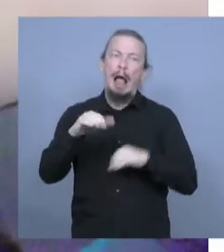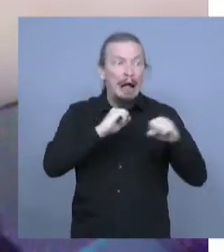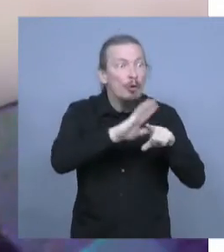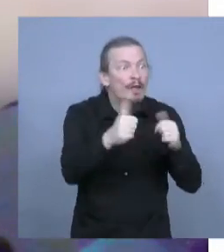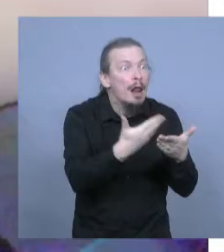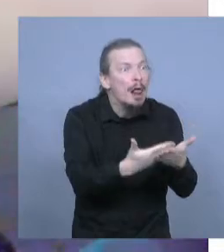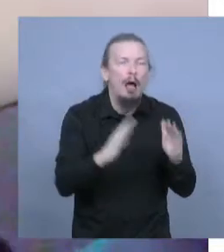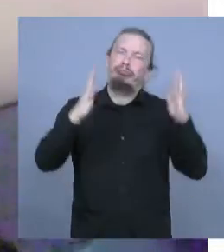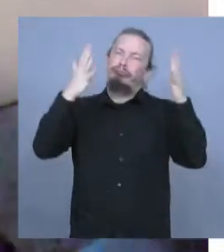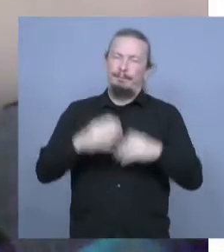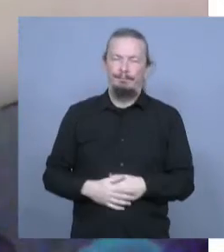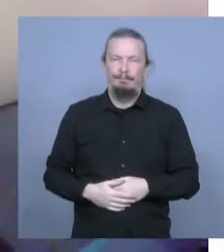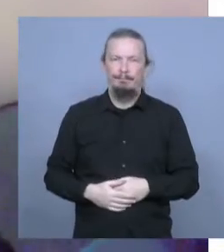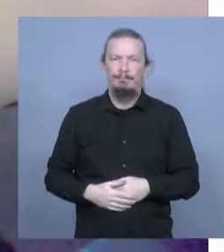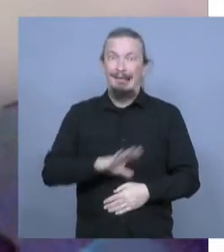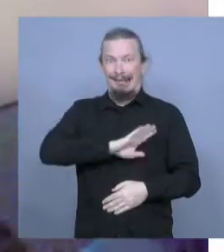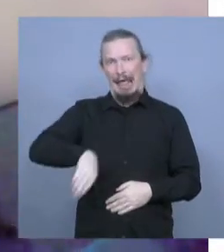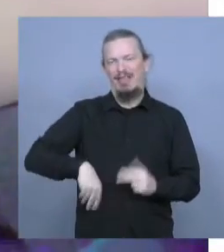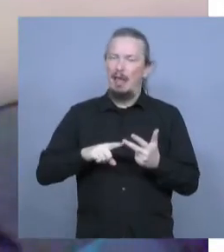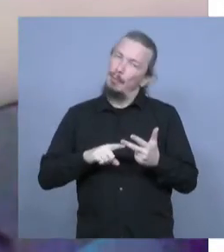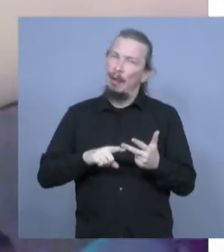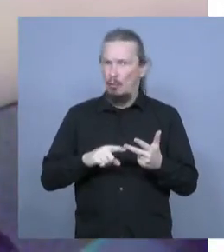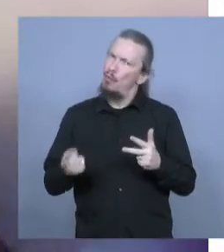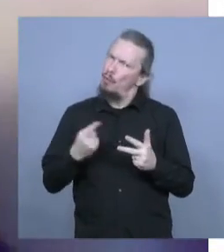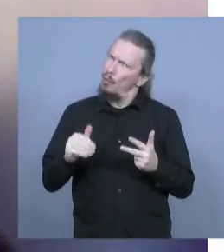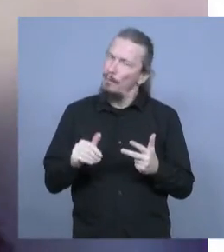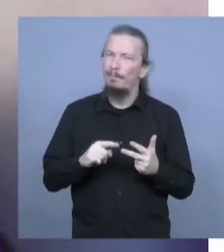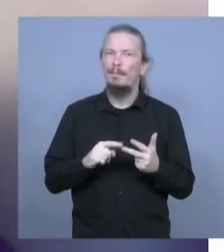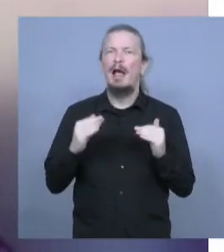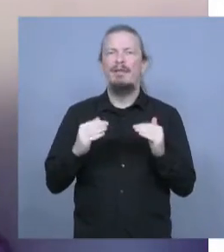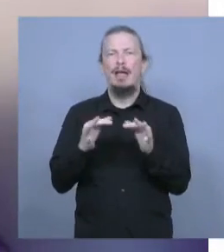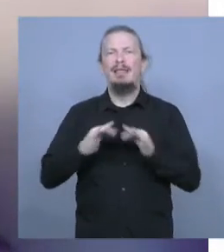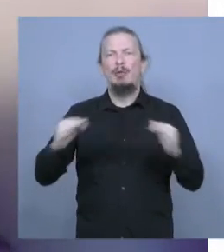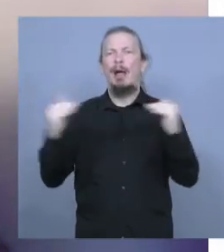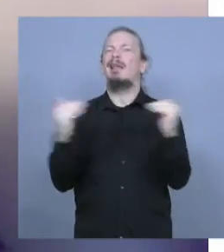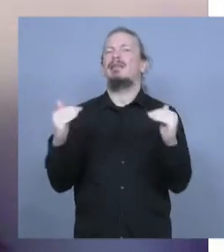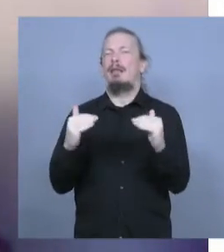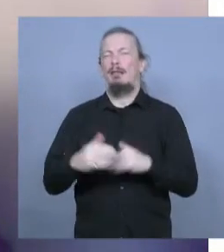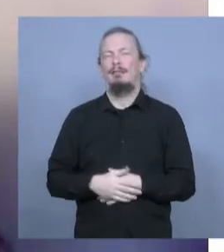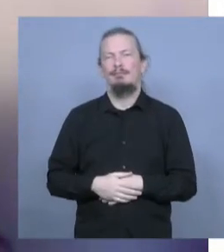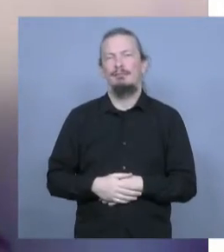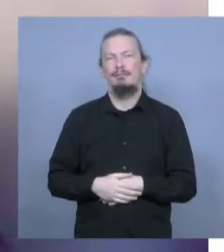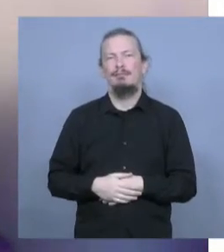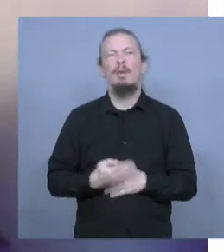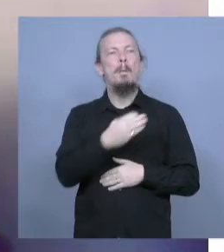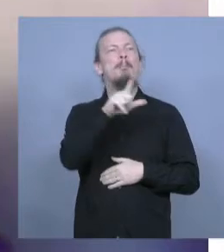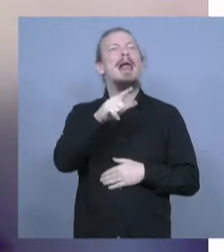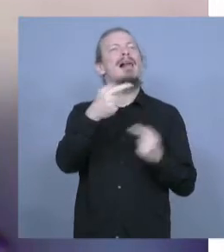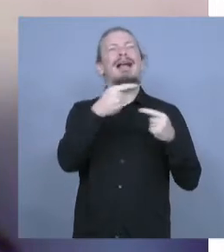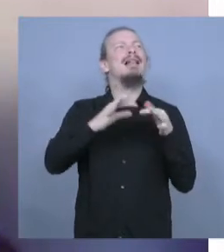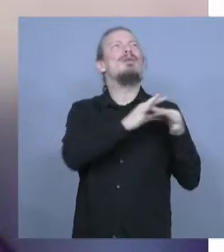sur la jeunesse. Dernier volet, et non des moindres, celui sur l'équité territoriale. Parce que si nous voulons être une métropole